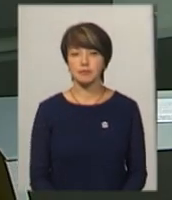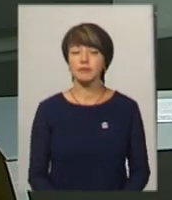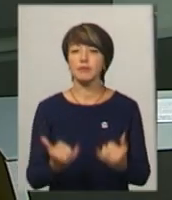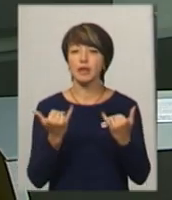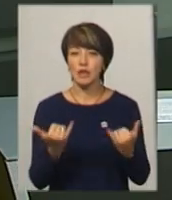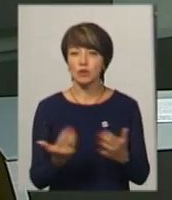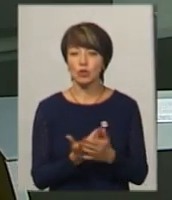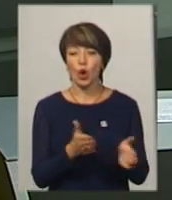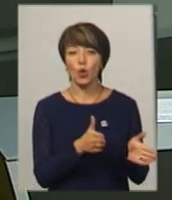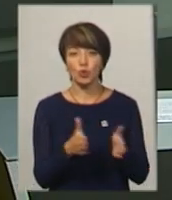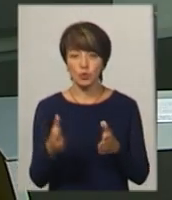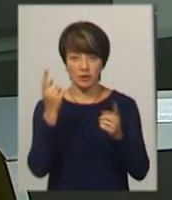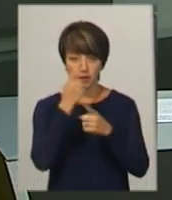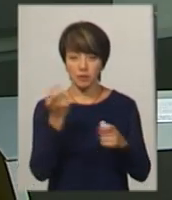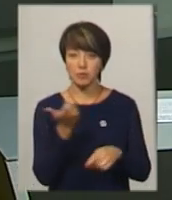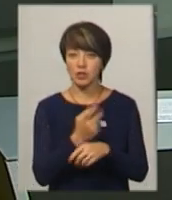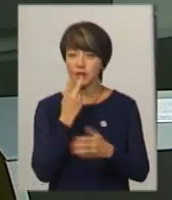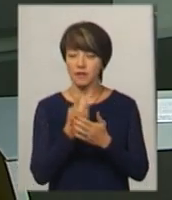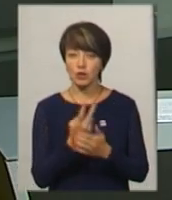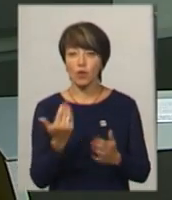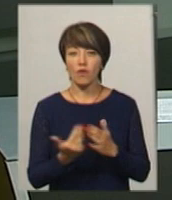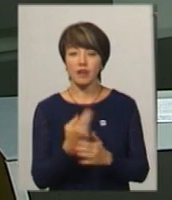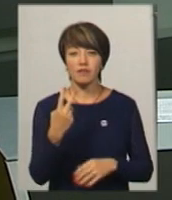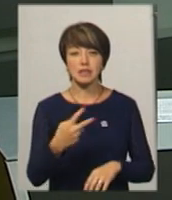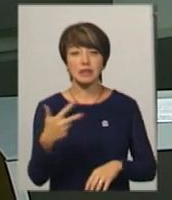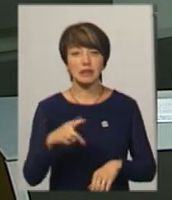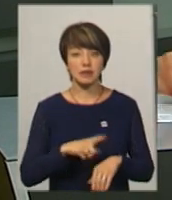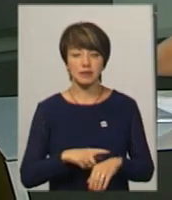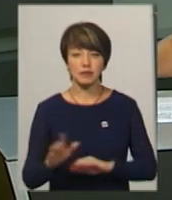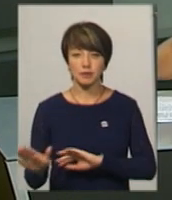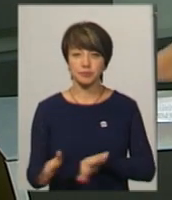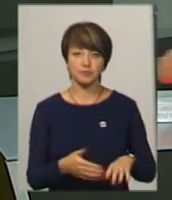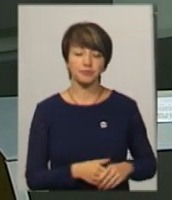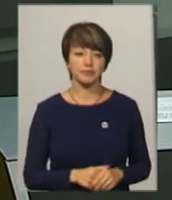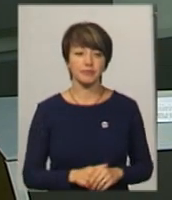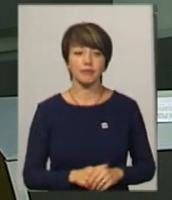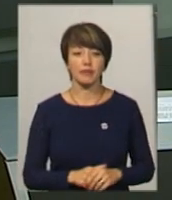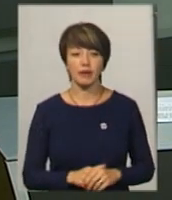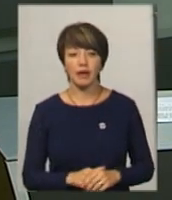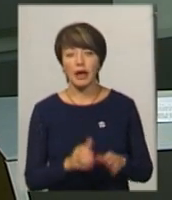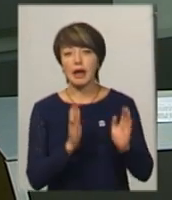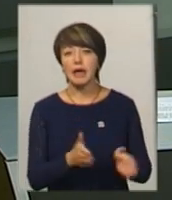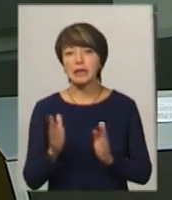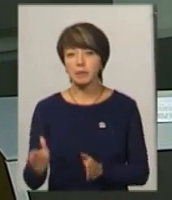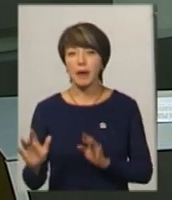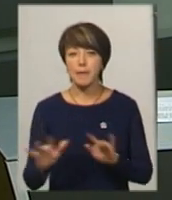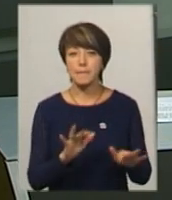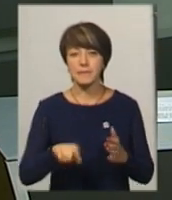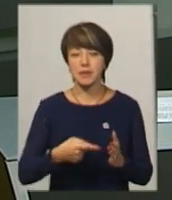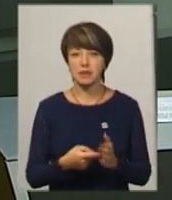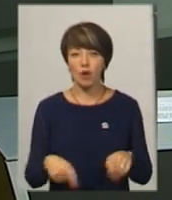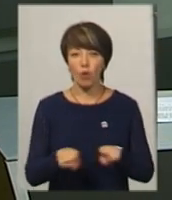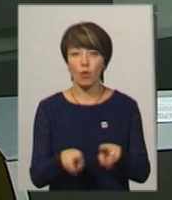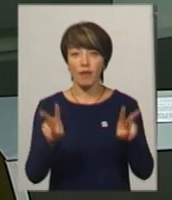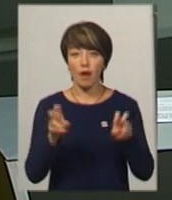Наразі сюжет готується до ефіру. Більше дивіться у випуску новин о 20:30. «Ритми міста». Із такою назвою у Хмельницькому